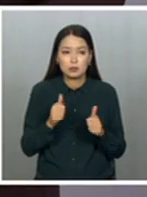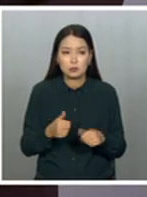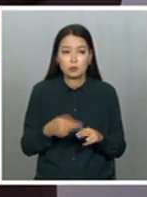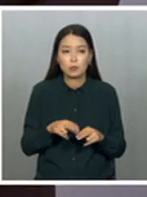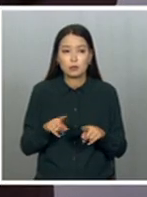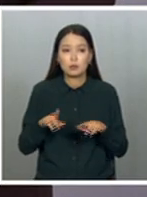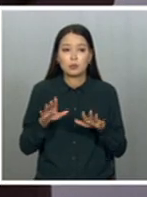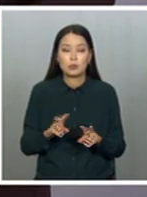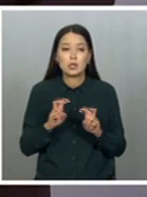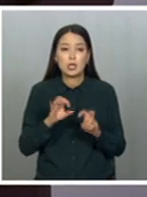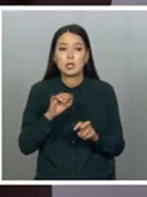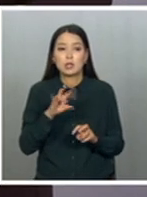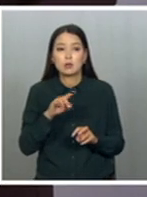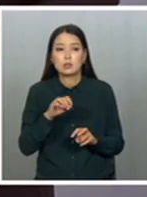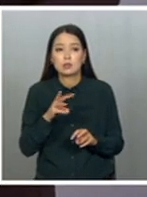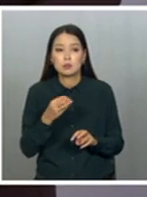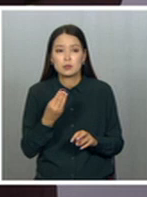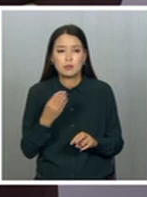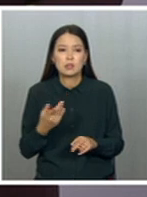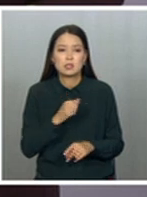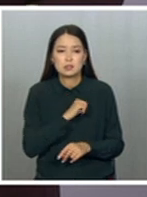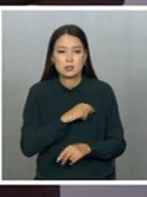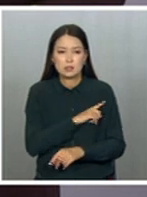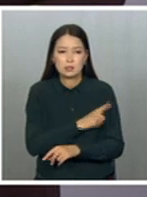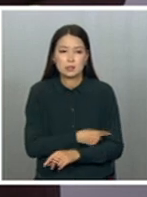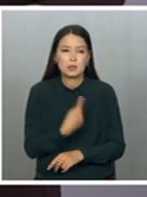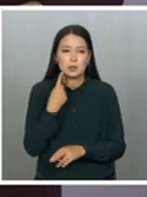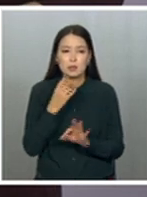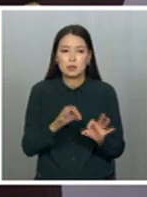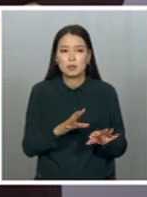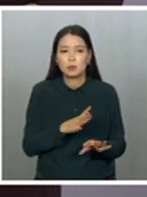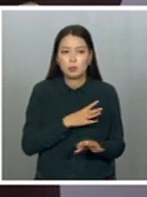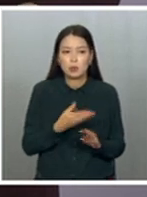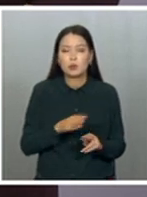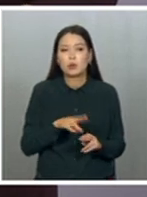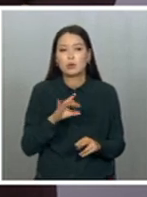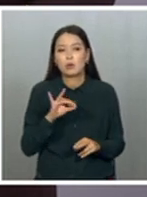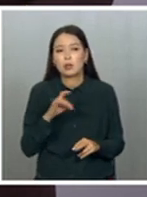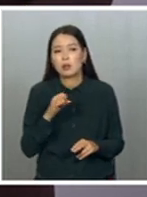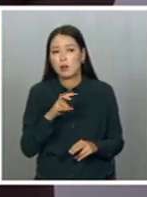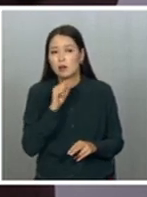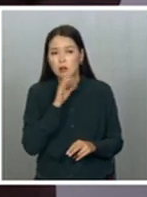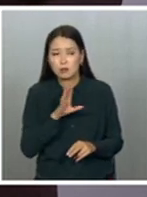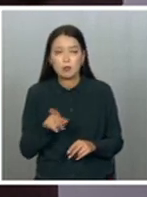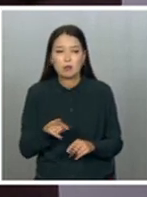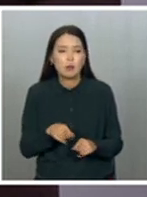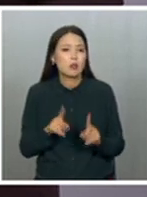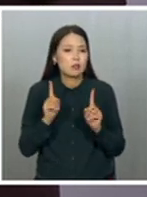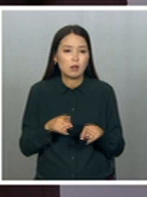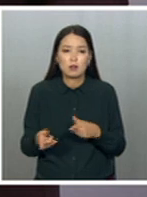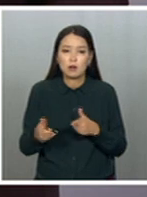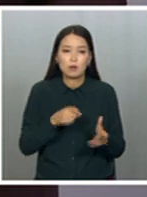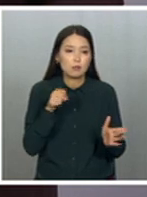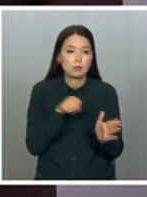отырған Иноземцевке қатты ызалы еді. Егер Төрехан ақсақал болмағанда, ол оны өлтіруге дейінде